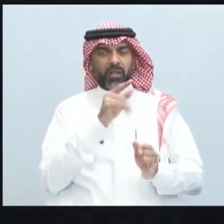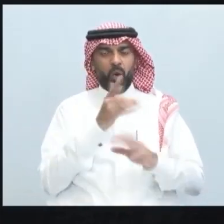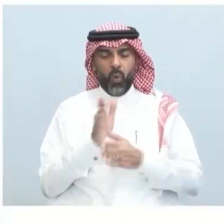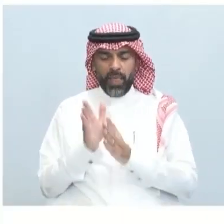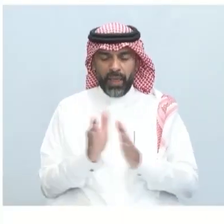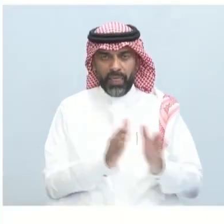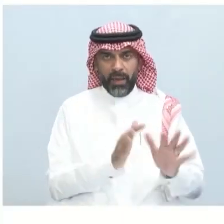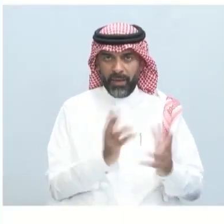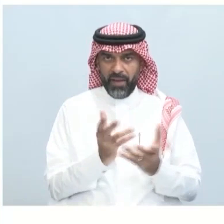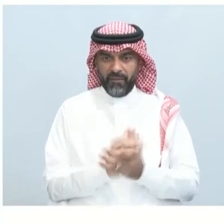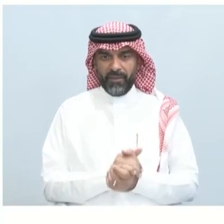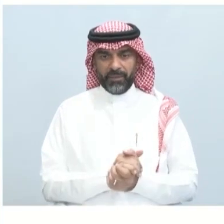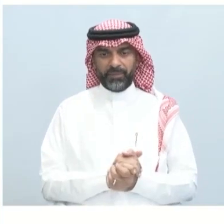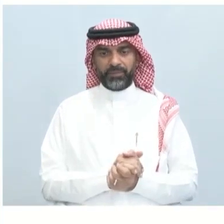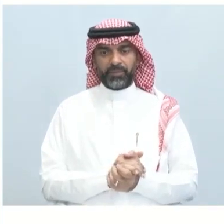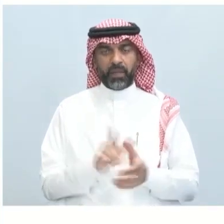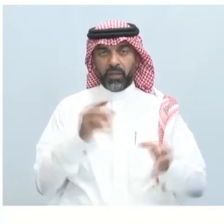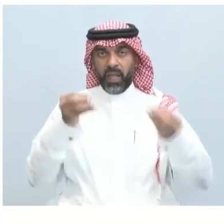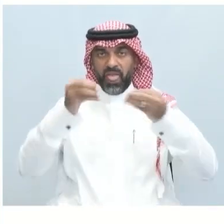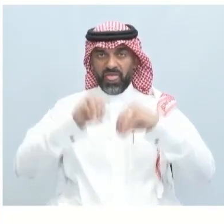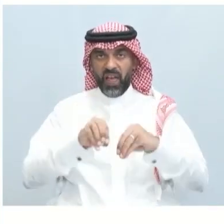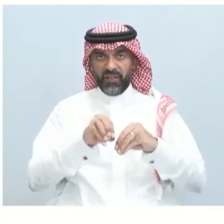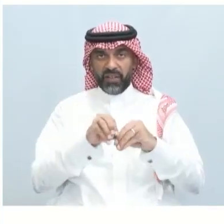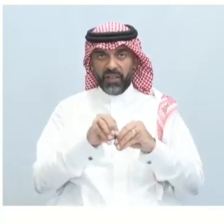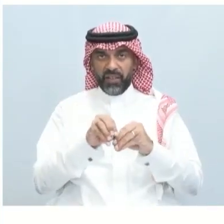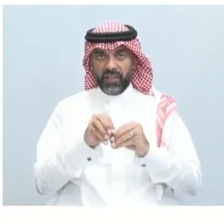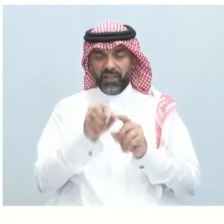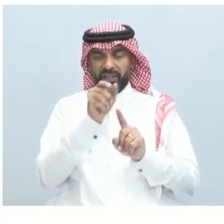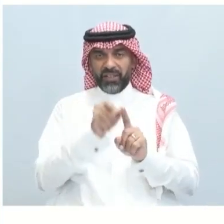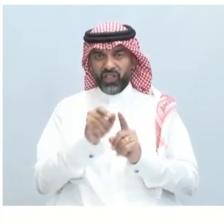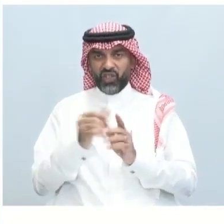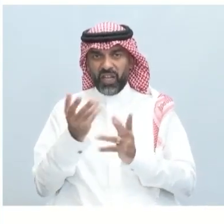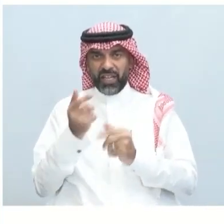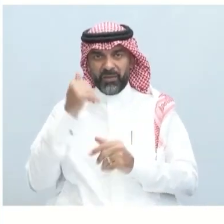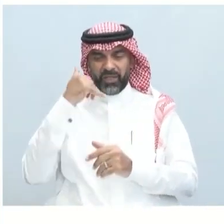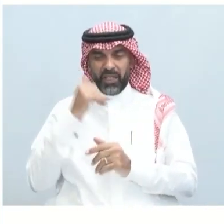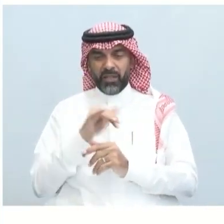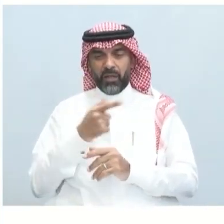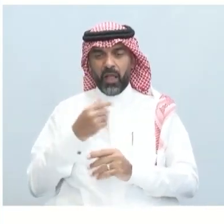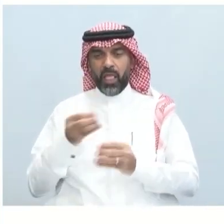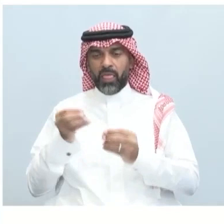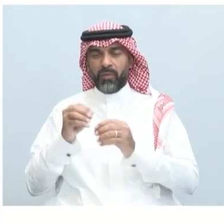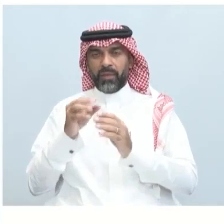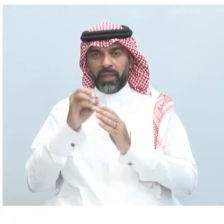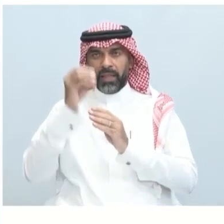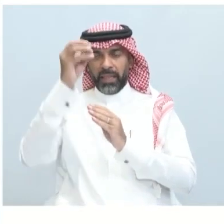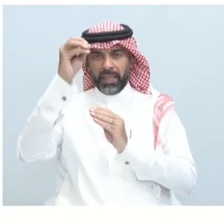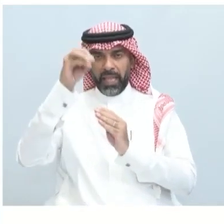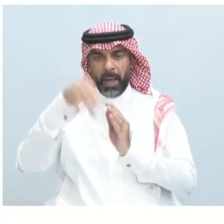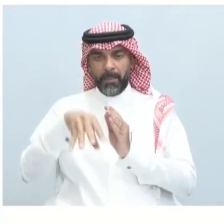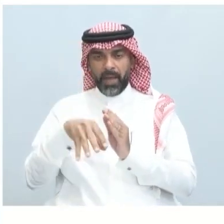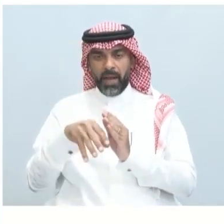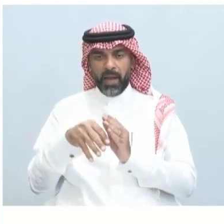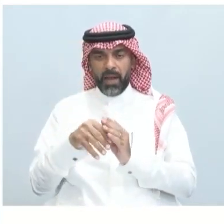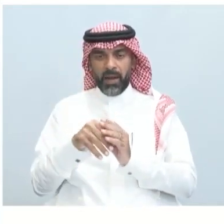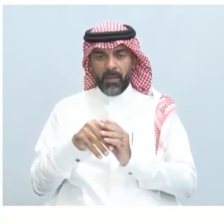إذن لإضافة جهات الاتصال نقوم بتحميل ملف أبلود جهات الاتصال عن طريق استيرادها من